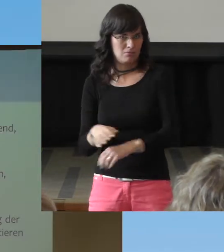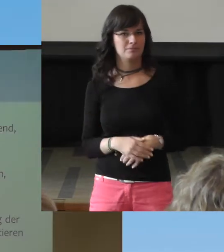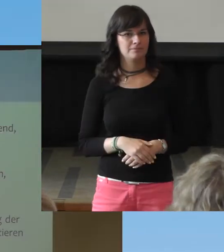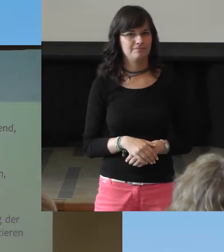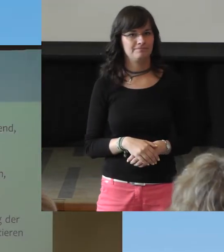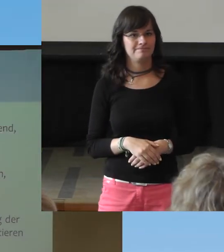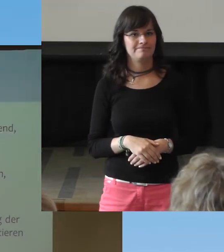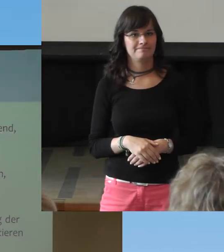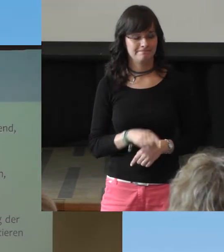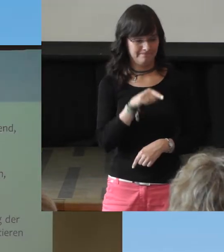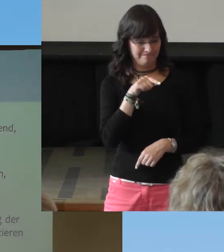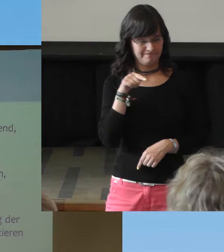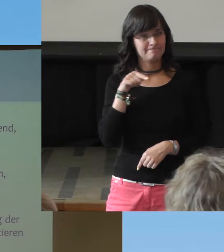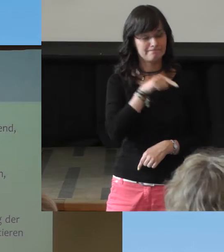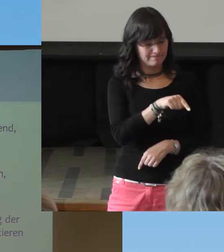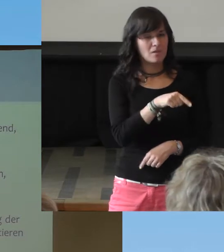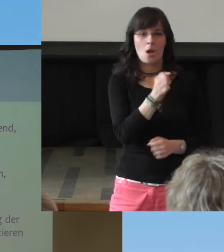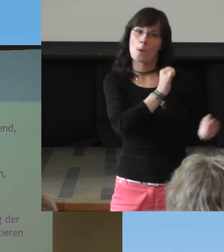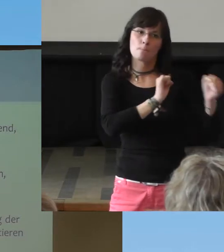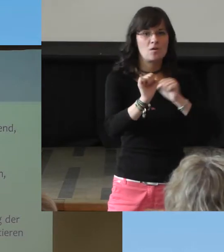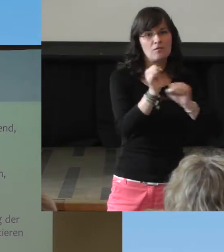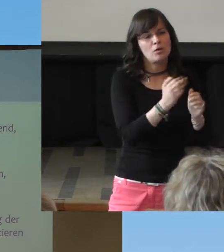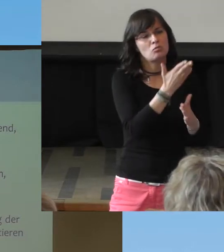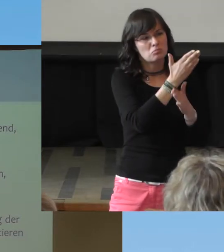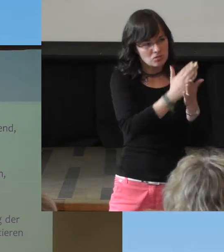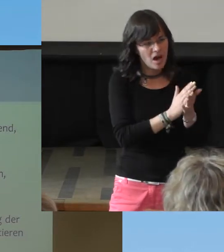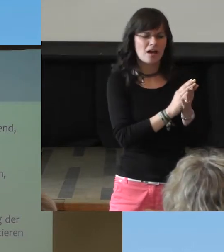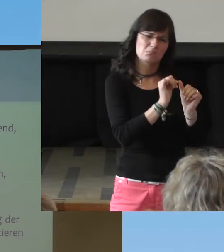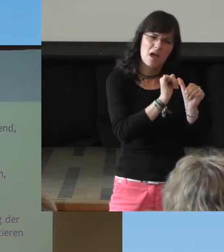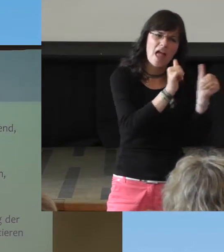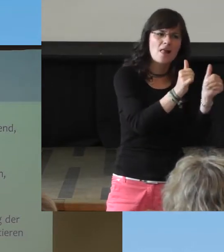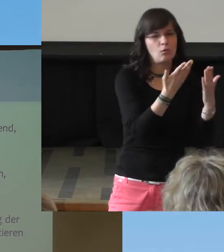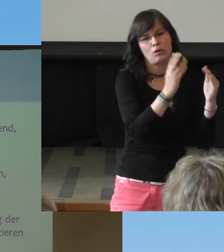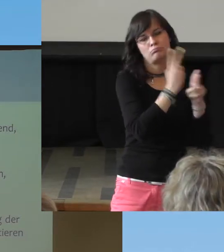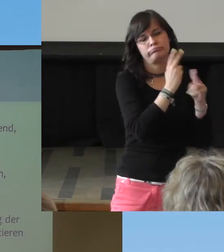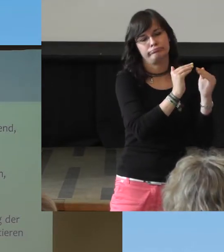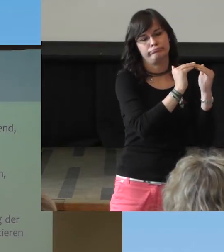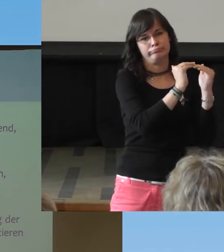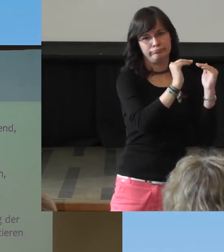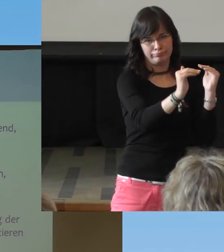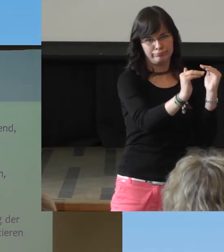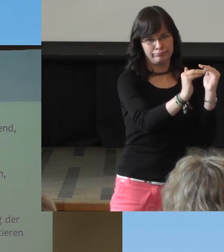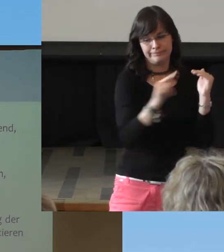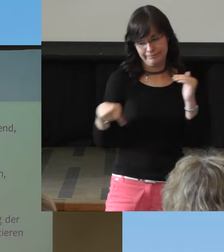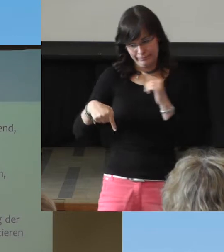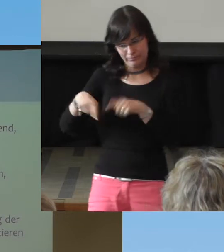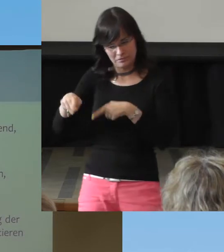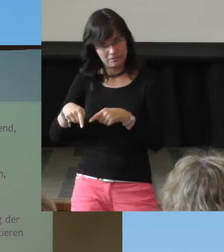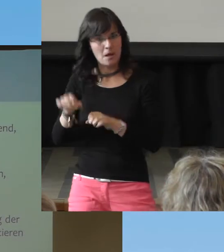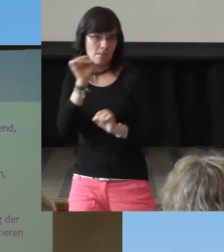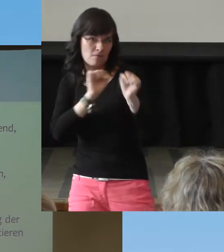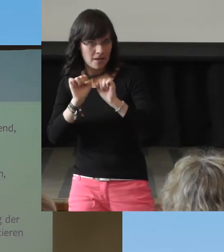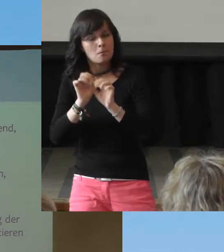Bewegung bringt bei der Polyneuropathie teilweise oder keine Änderung, bei Restless Legs ist das zumindest vorübergehend eine deutliche